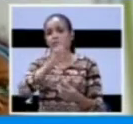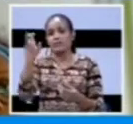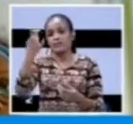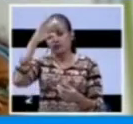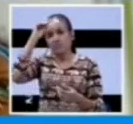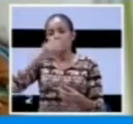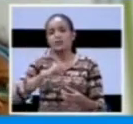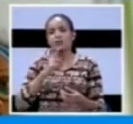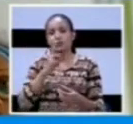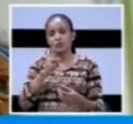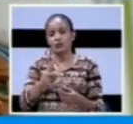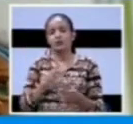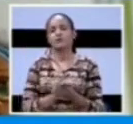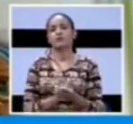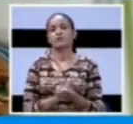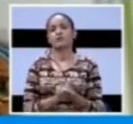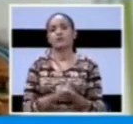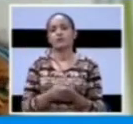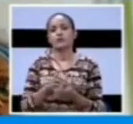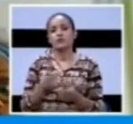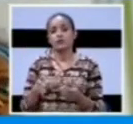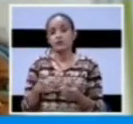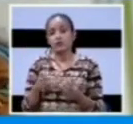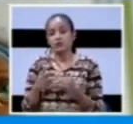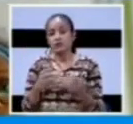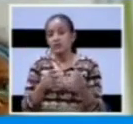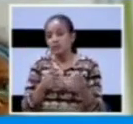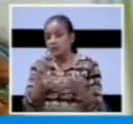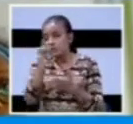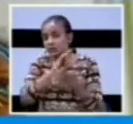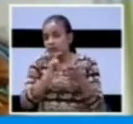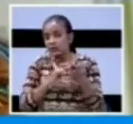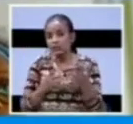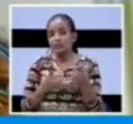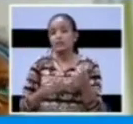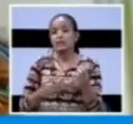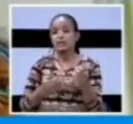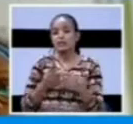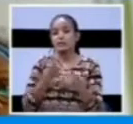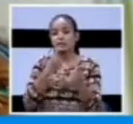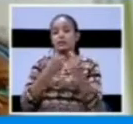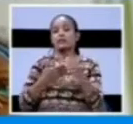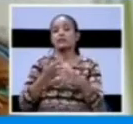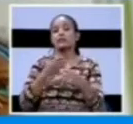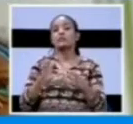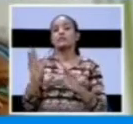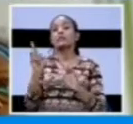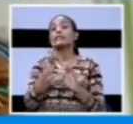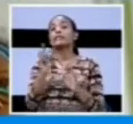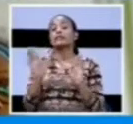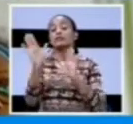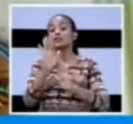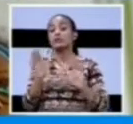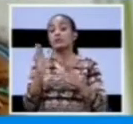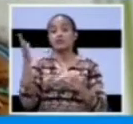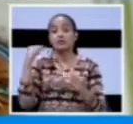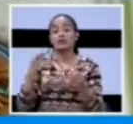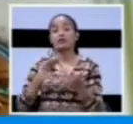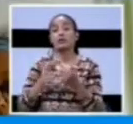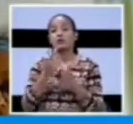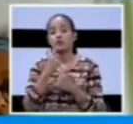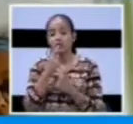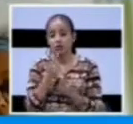እዩ። እዚ ፊገር ዝነግረክ ዘለኹ ያው ብቅድሚ ቀዳም ሰንበትን ዝነበረ ኩነታት ማለት